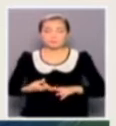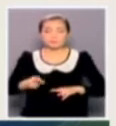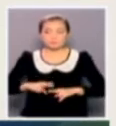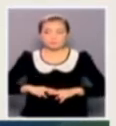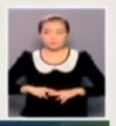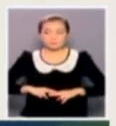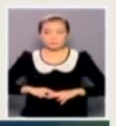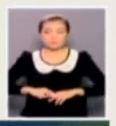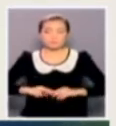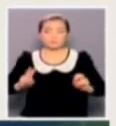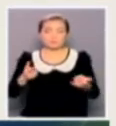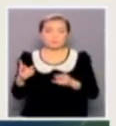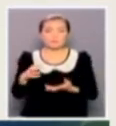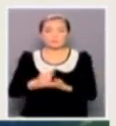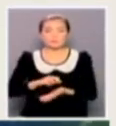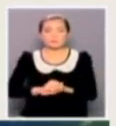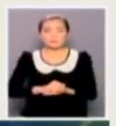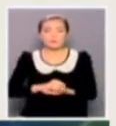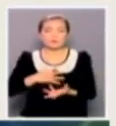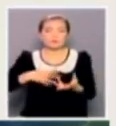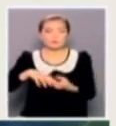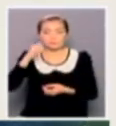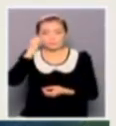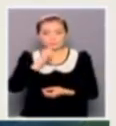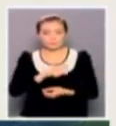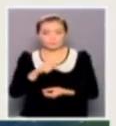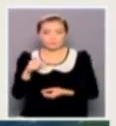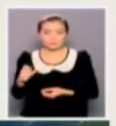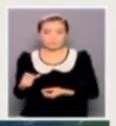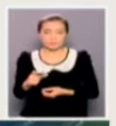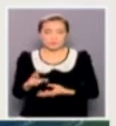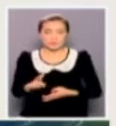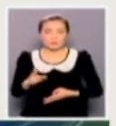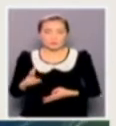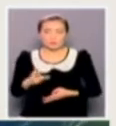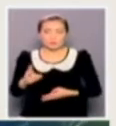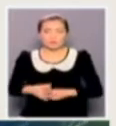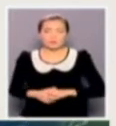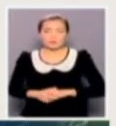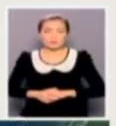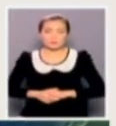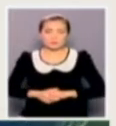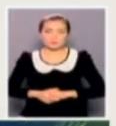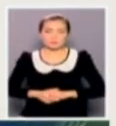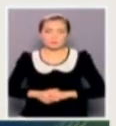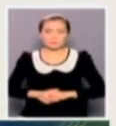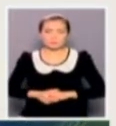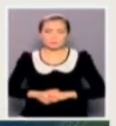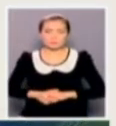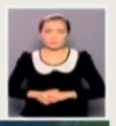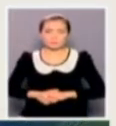бұл би өнермен айналысатын адамдардың жалпы мен айтар едім